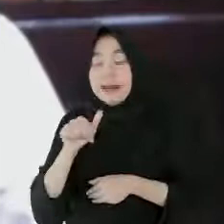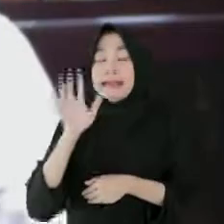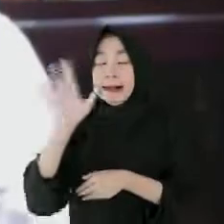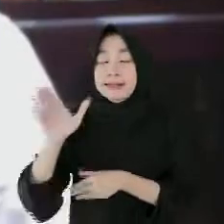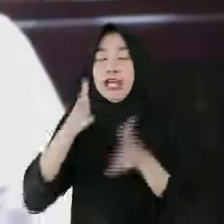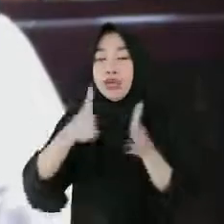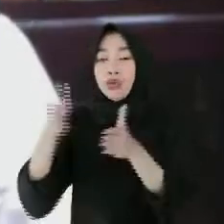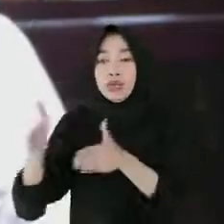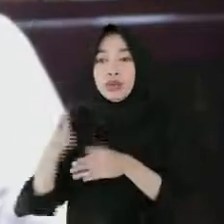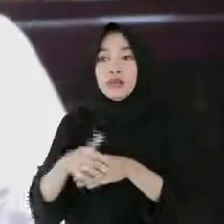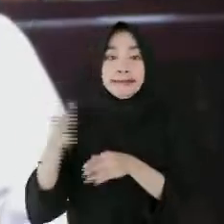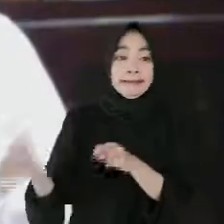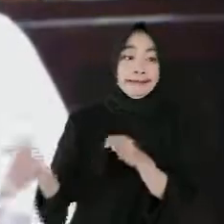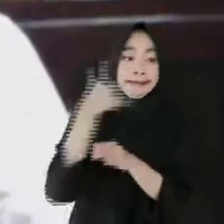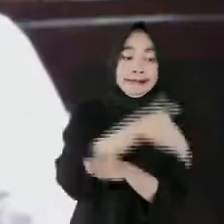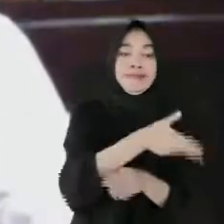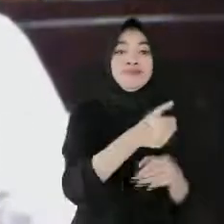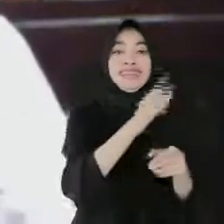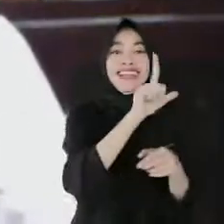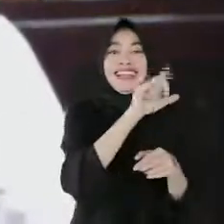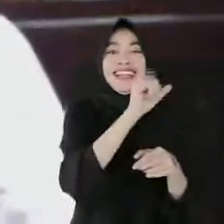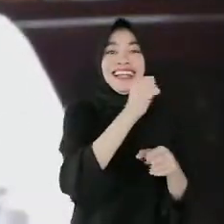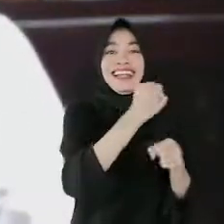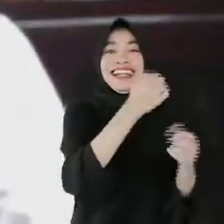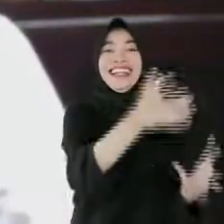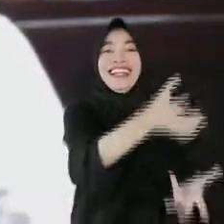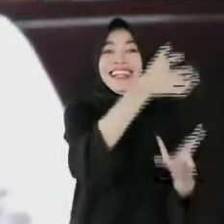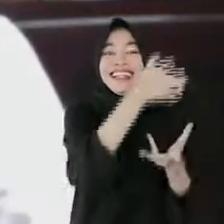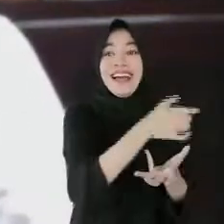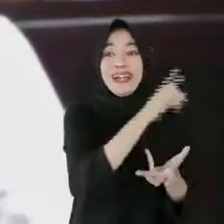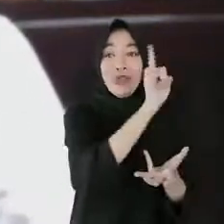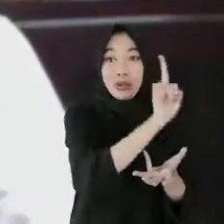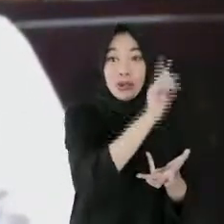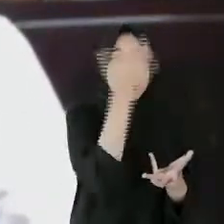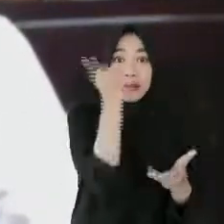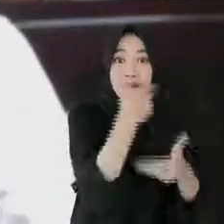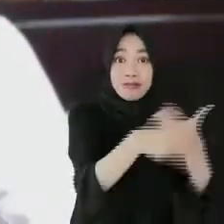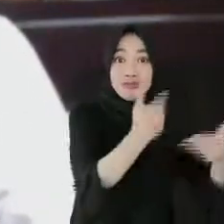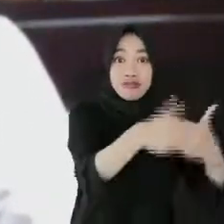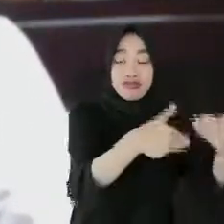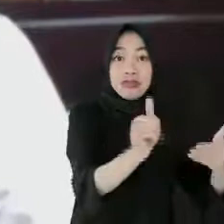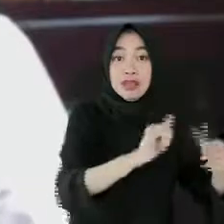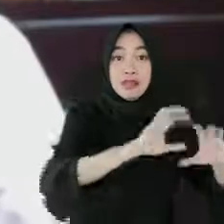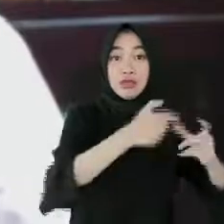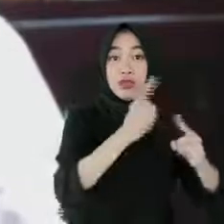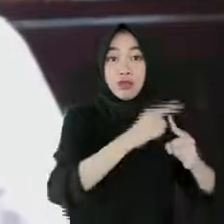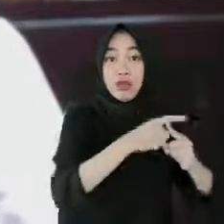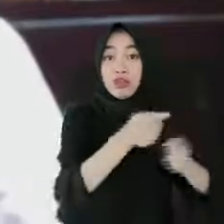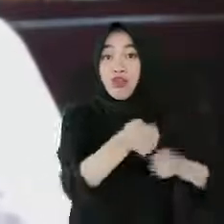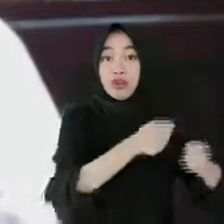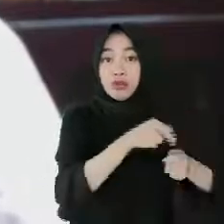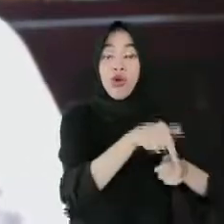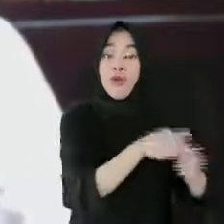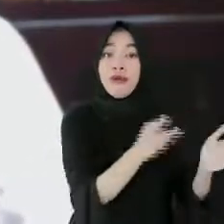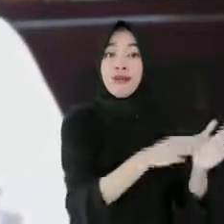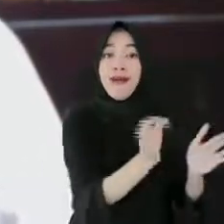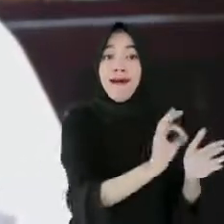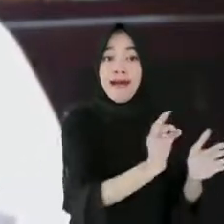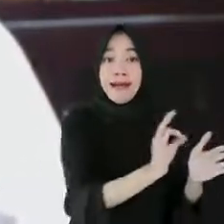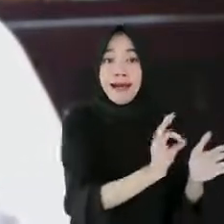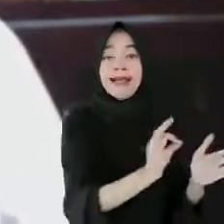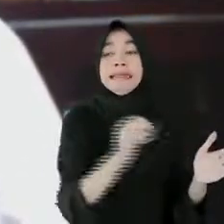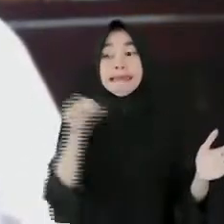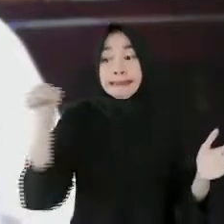1 ya ini sudah jalan koordinasi juga dengan Satgas Alhamdulillah tidak ada persoalan tetapi persoalan yang lain adalah